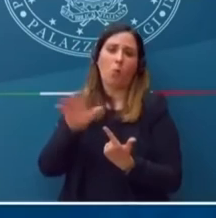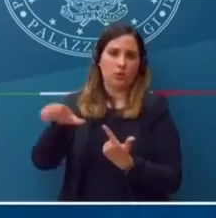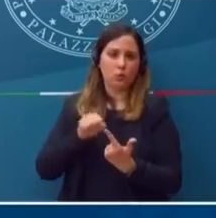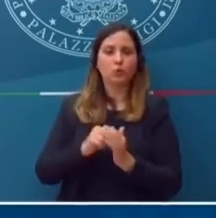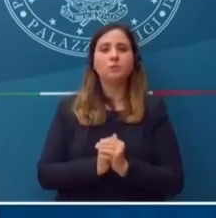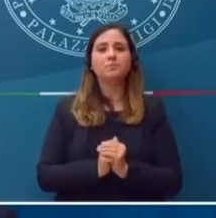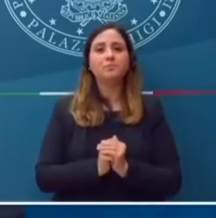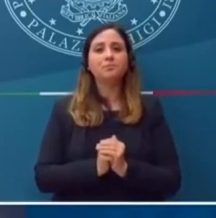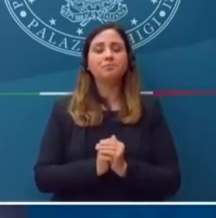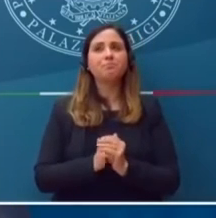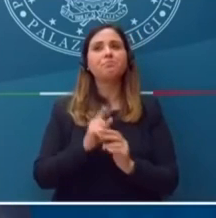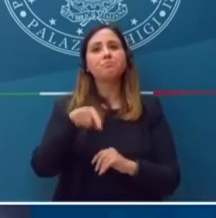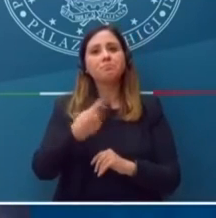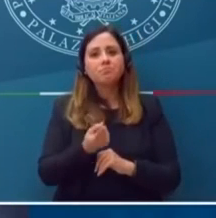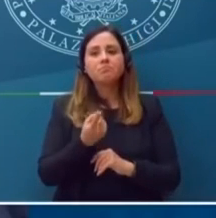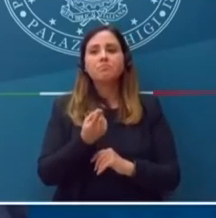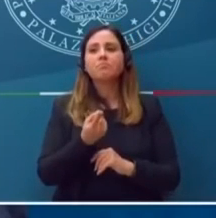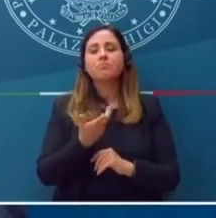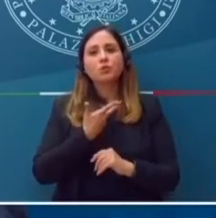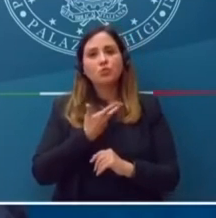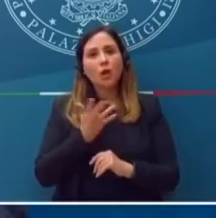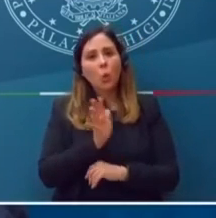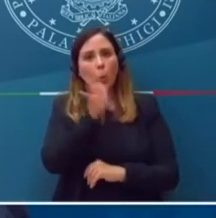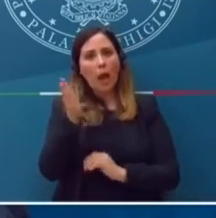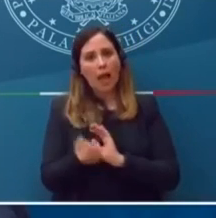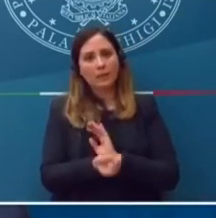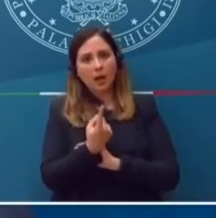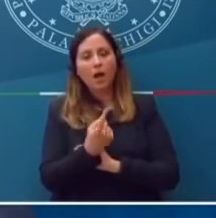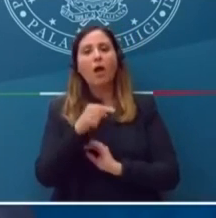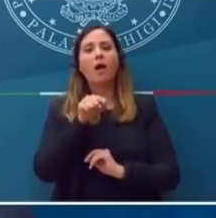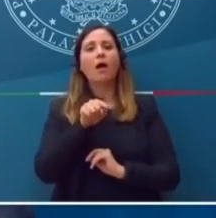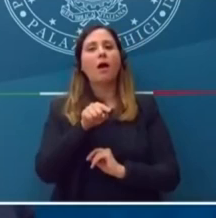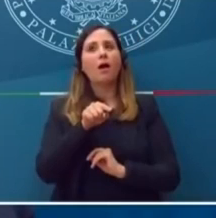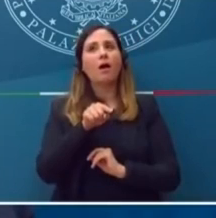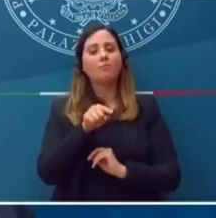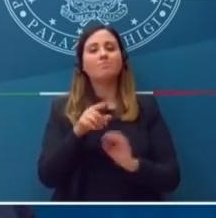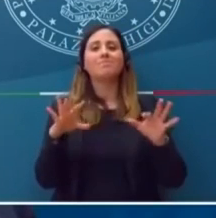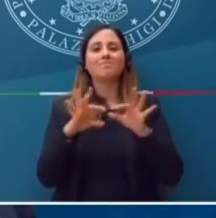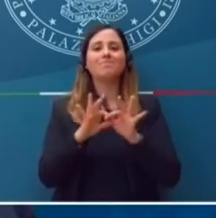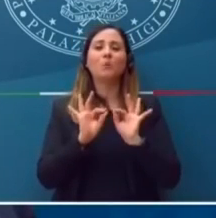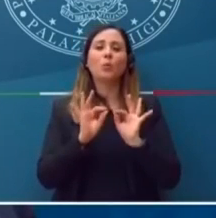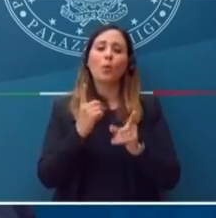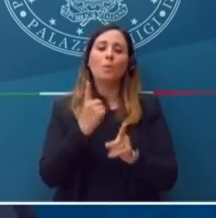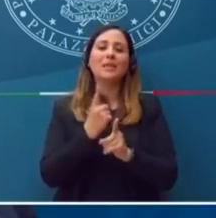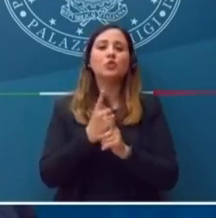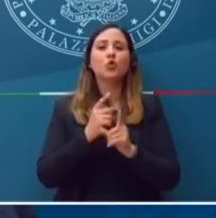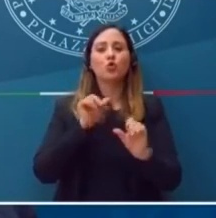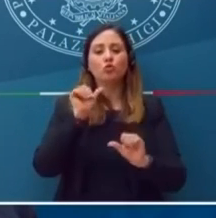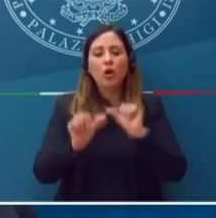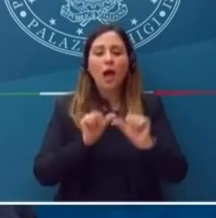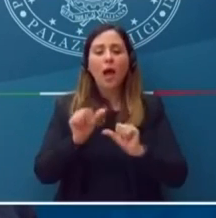E poi è venuta fuori un'altra cosa a proposito della necessità di cambiare molto in profondità il